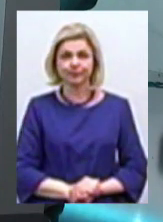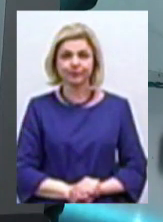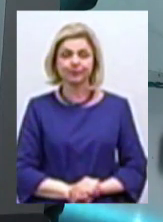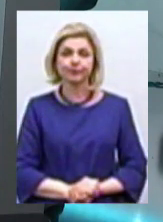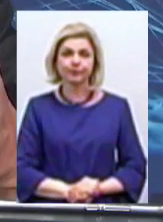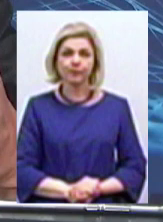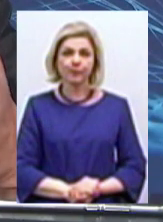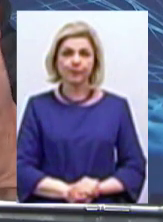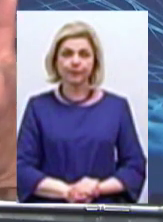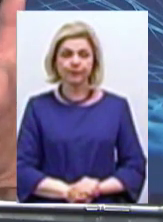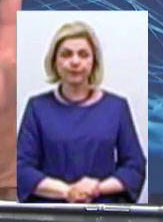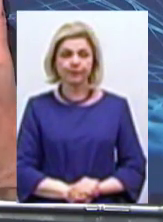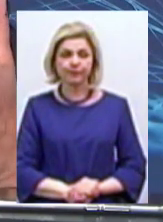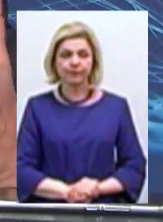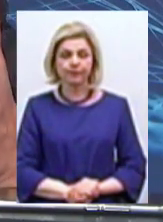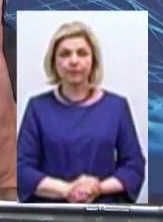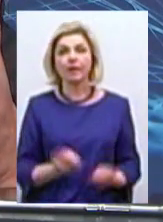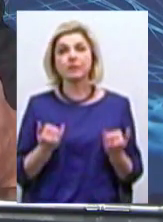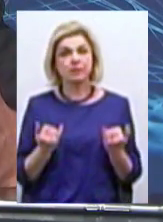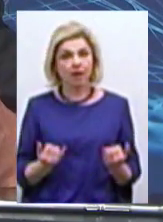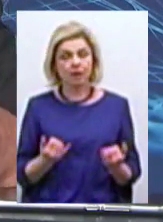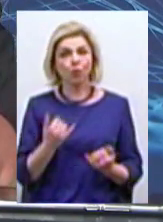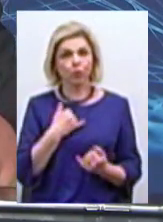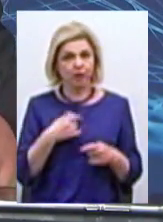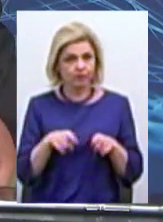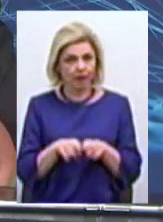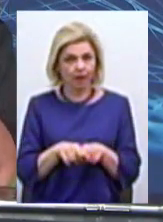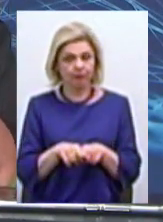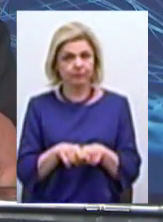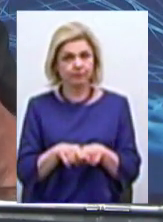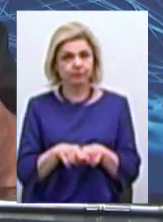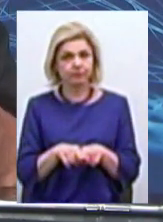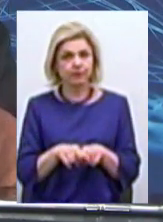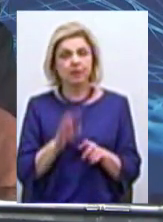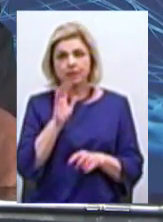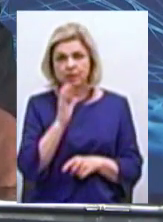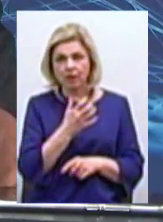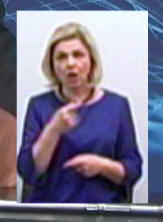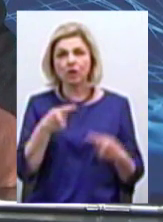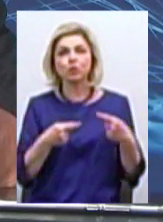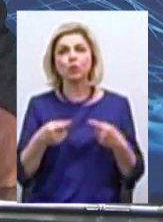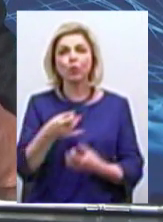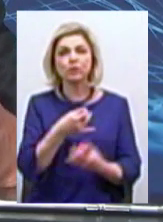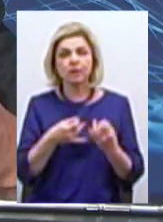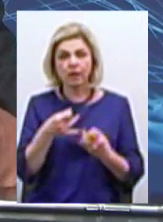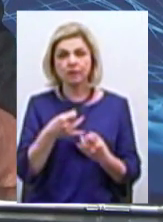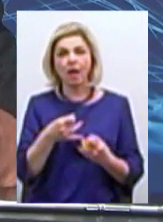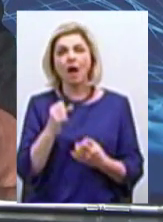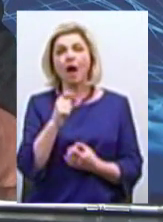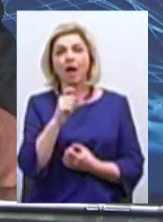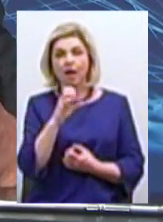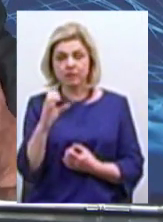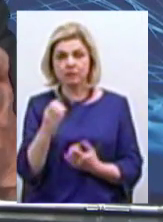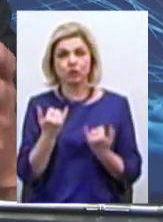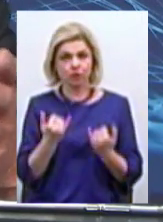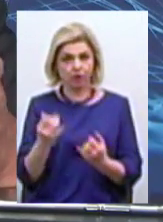Насамперед, ми зараз у нас така, знаєте, серйозна дискусія з атомниками відбувається,